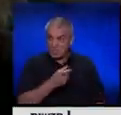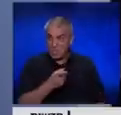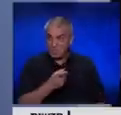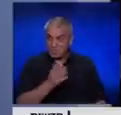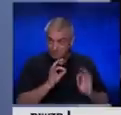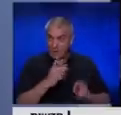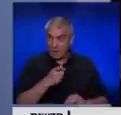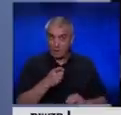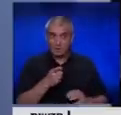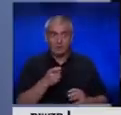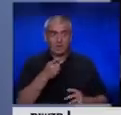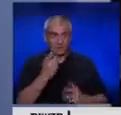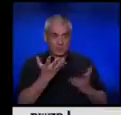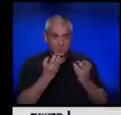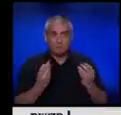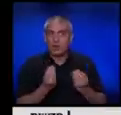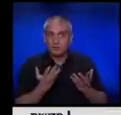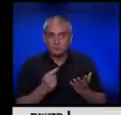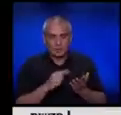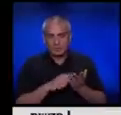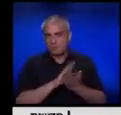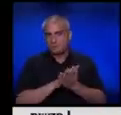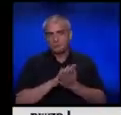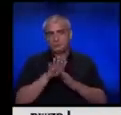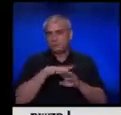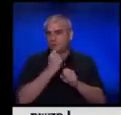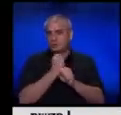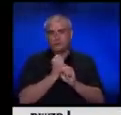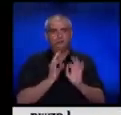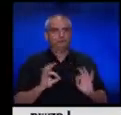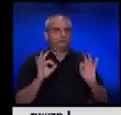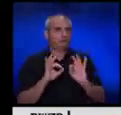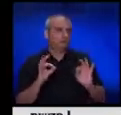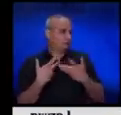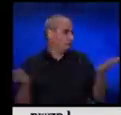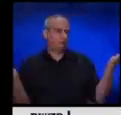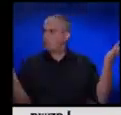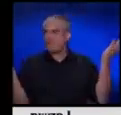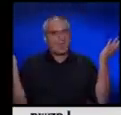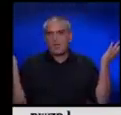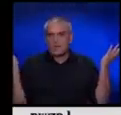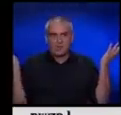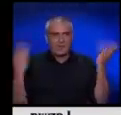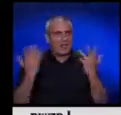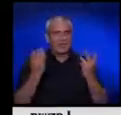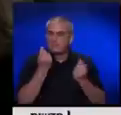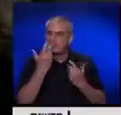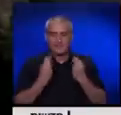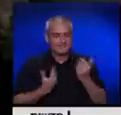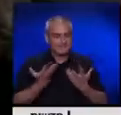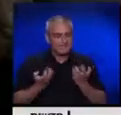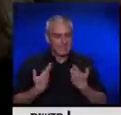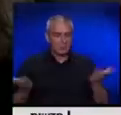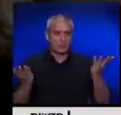בכלל? אתה נמשך למשהו? כי אתה זה פשוט מרגיש שאתה שום דבר, אין לך טיפה של מיניות.